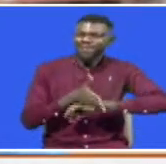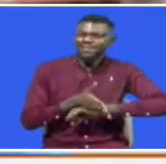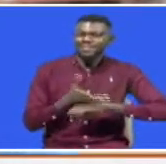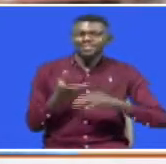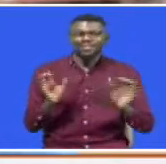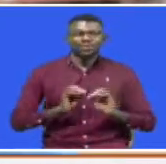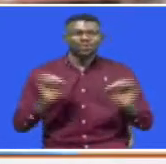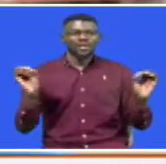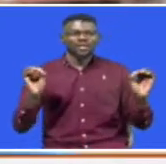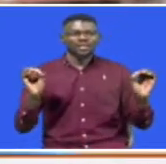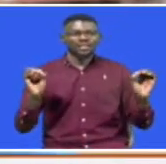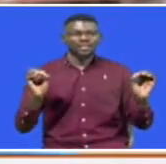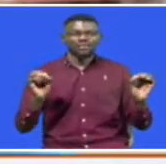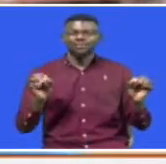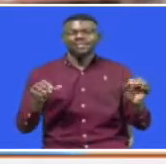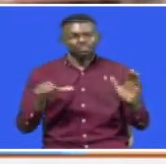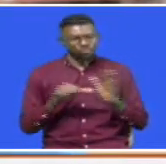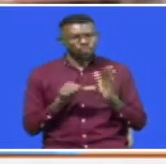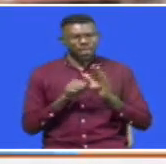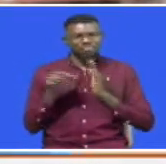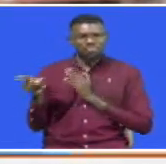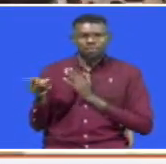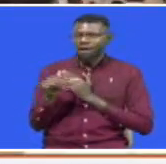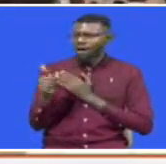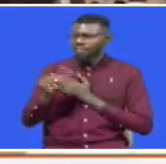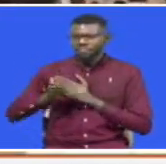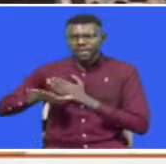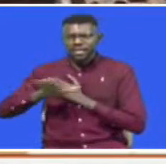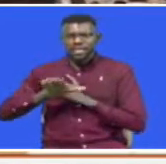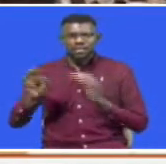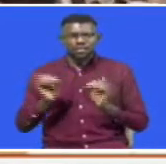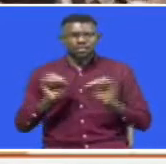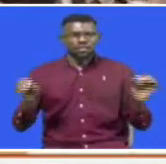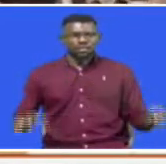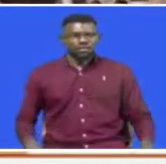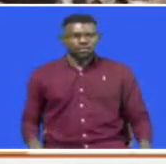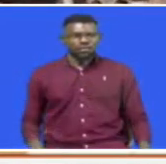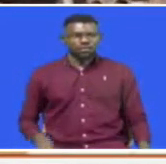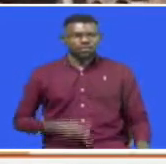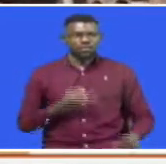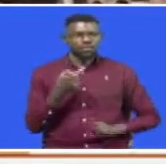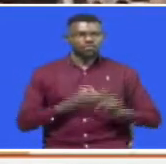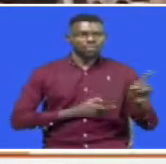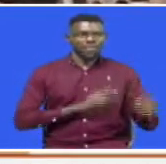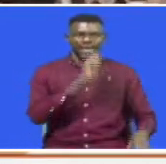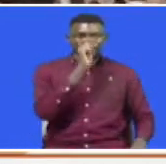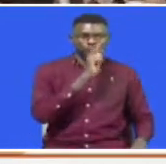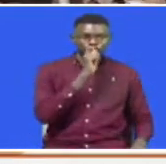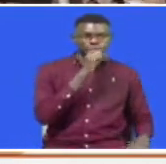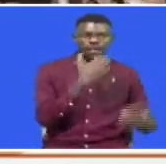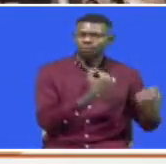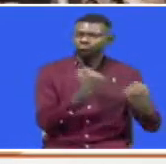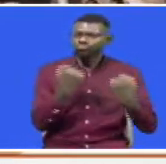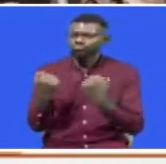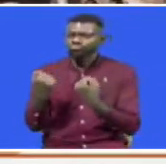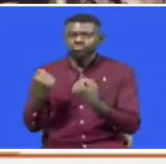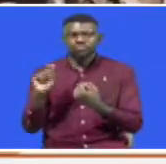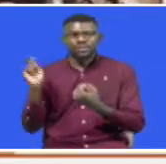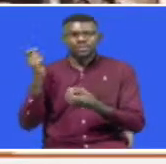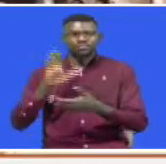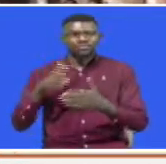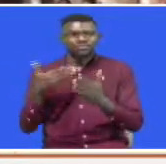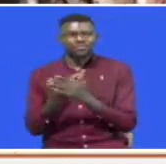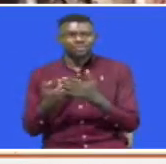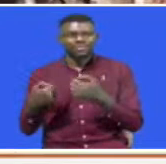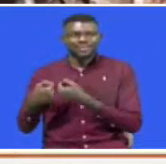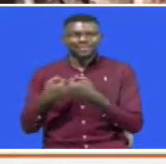kuvuka customer. Ndio penye tatizo. Hakuna sehemu nyingine. Kitoka Tanzania kuja upande wa kuvuka Kenya, kuna usumbufu mwingi. Lakini ukitoka